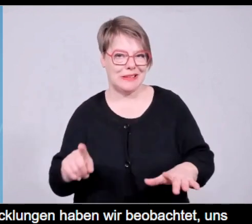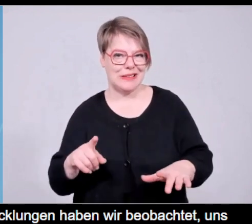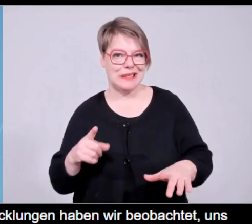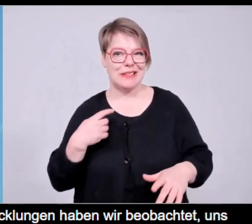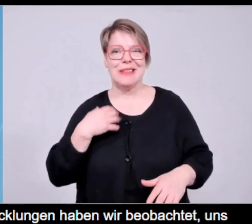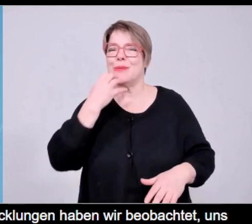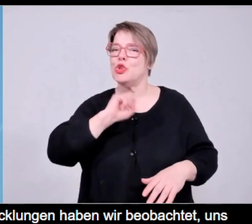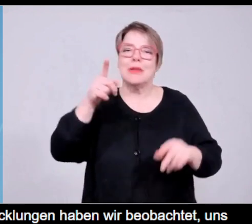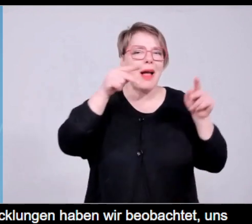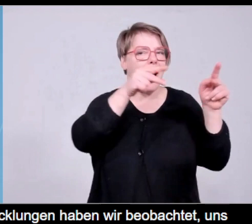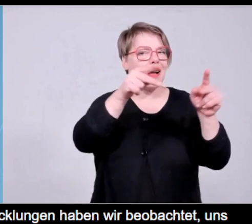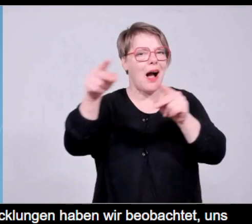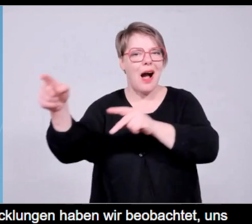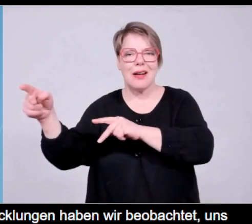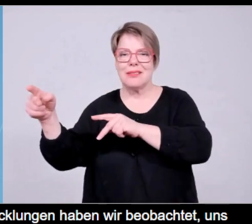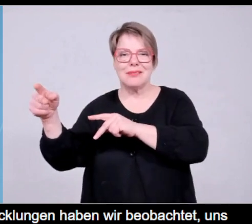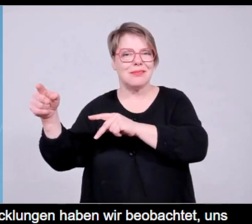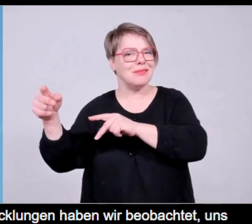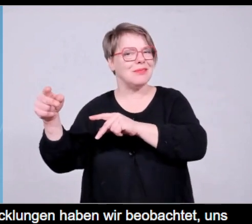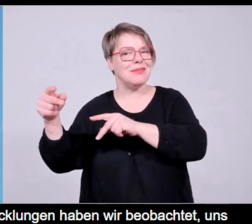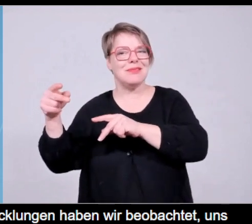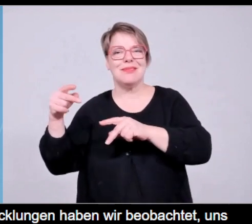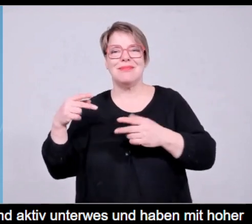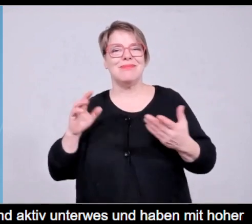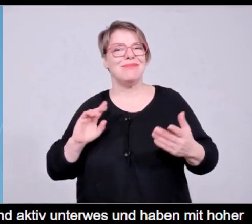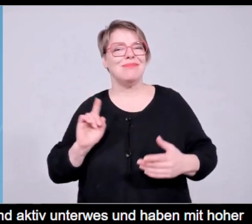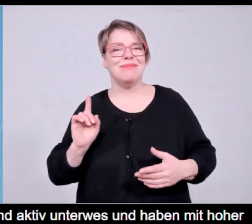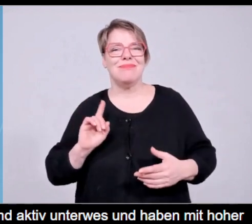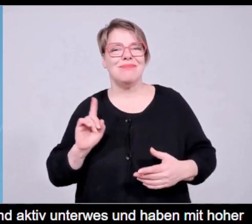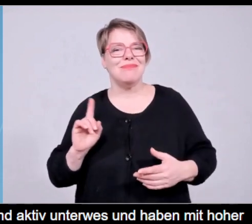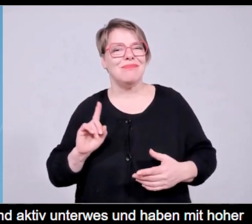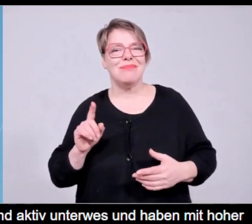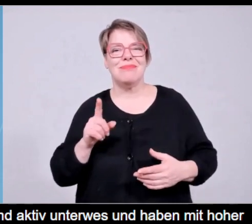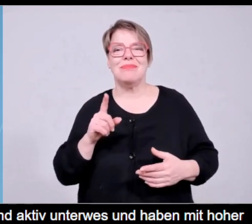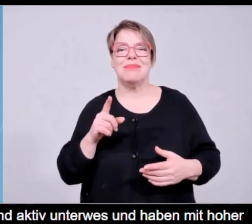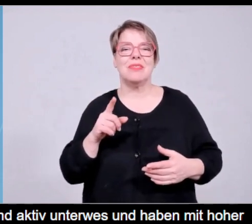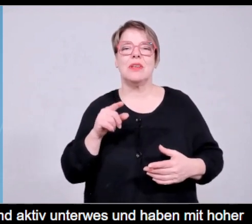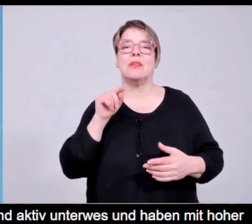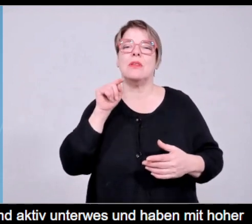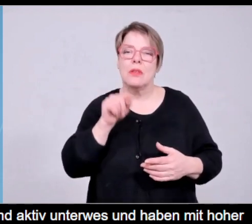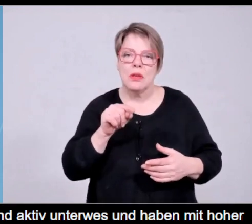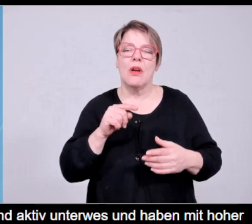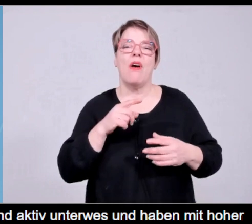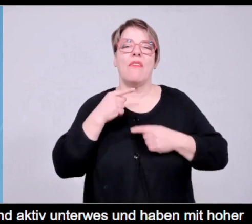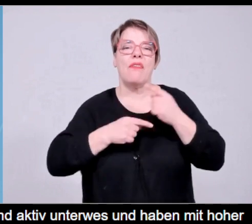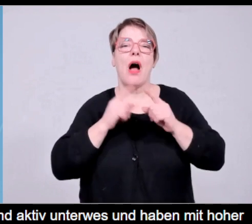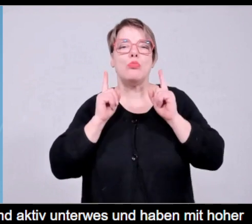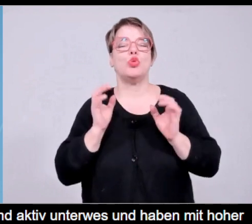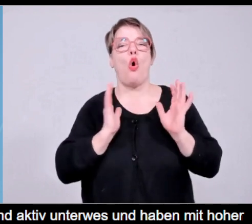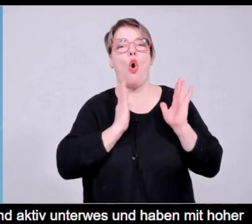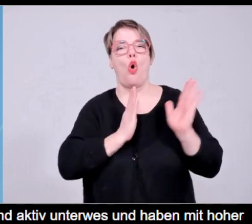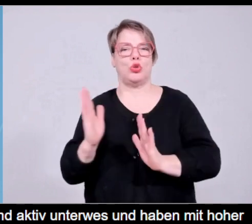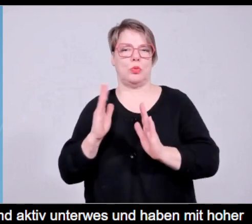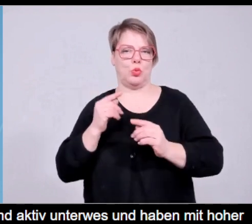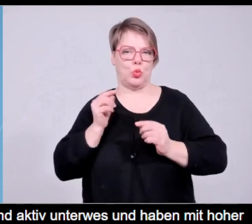wollen wir uns nicht verschließen. Wir möchten die Frist noch einmal verlängern in Bayern und geben noch einmal drei Monate Zeit, damit